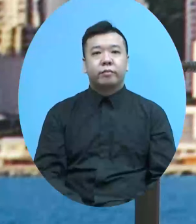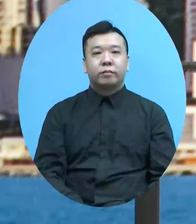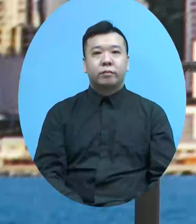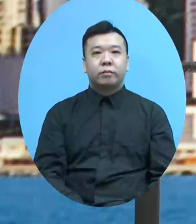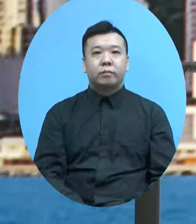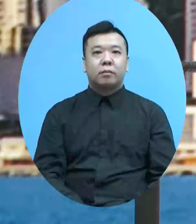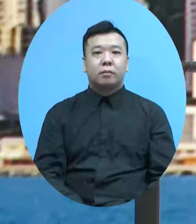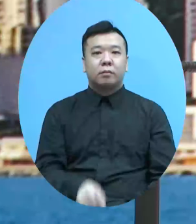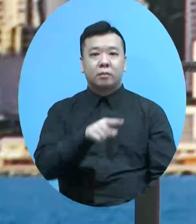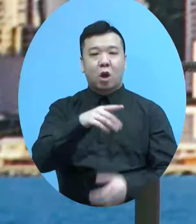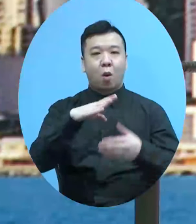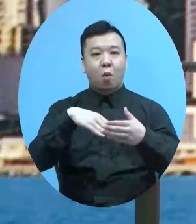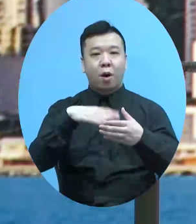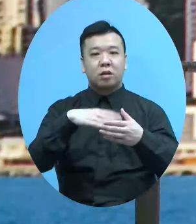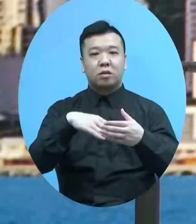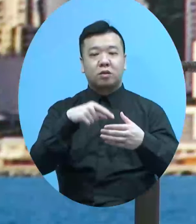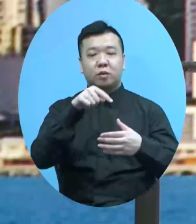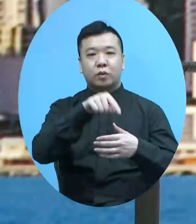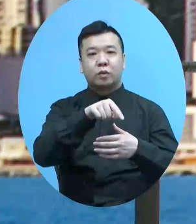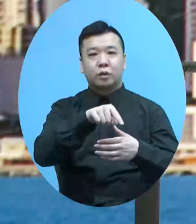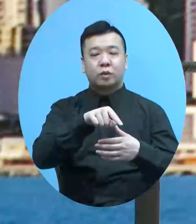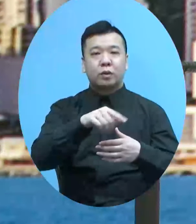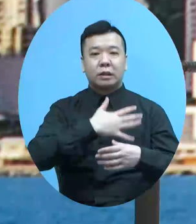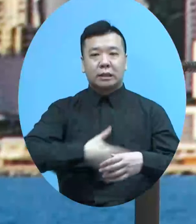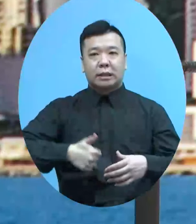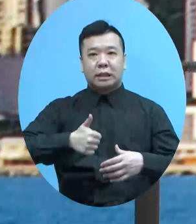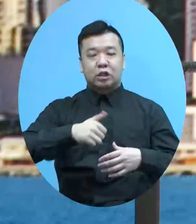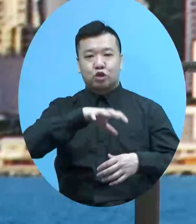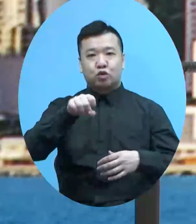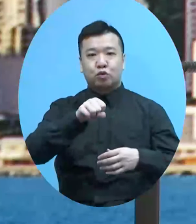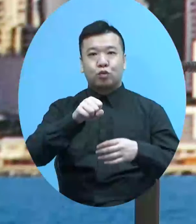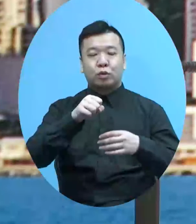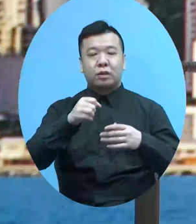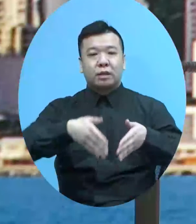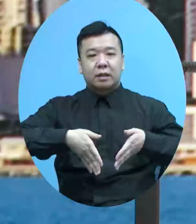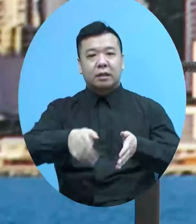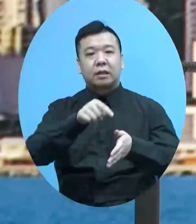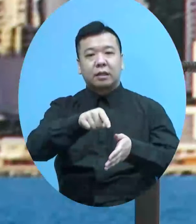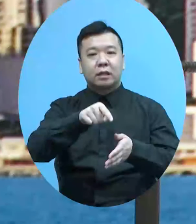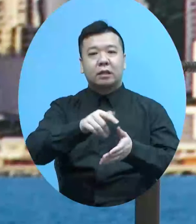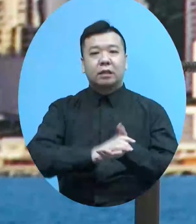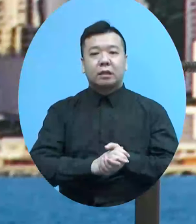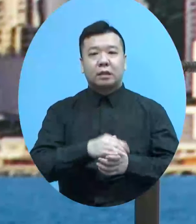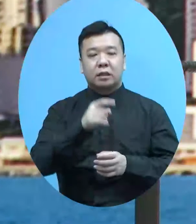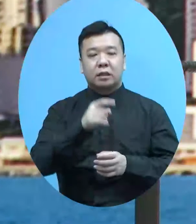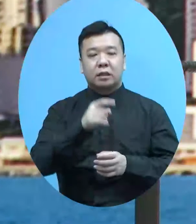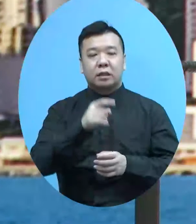一個葵聰健全街3號的加利麥樓溫控的課初那裏做事